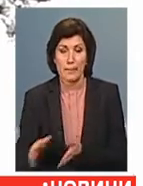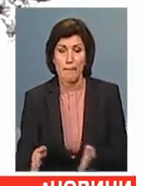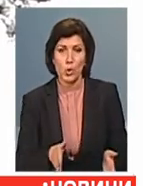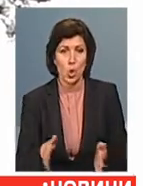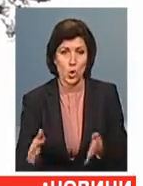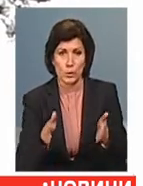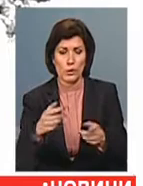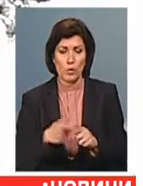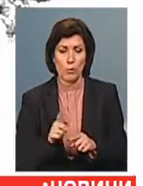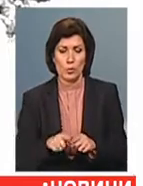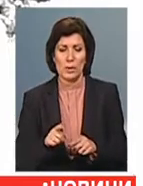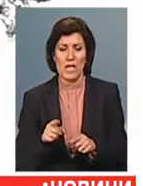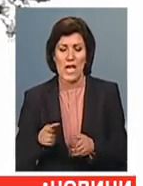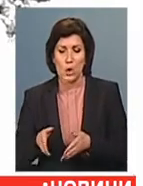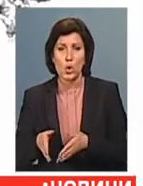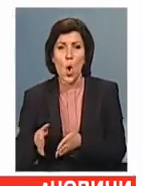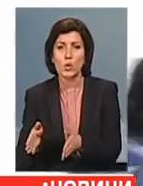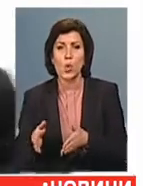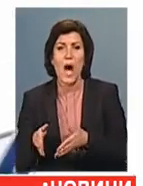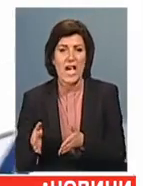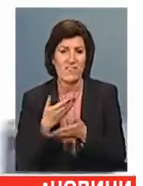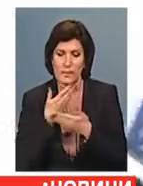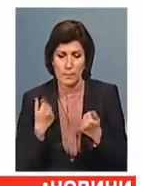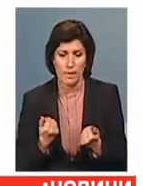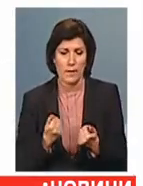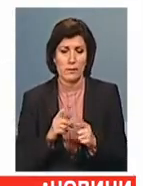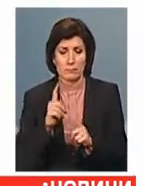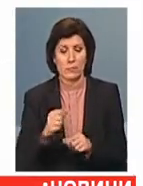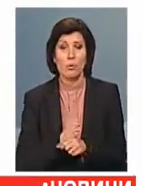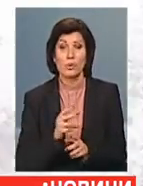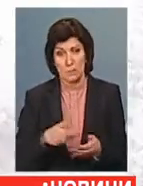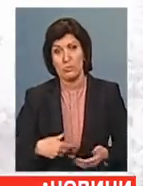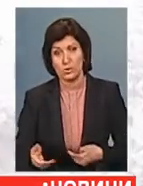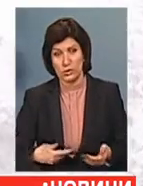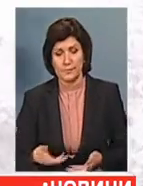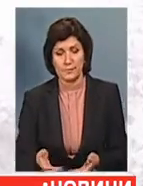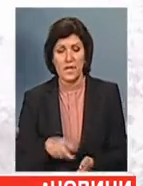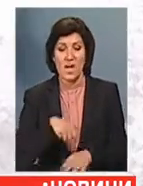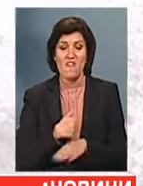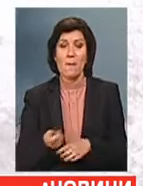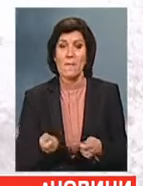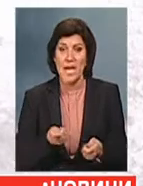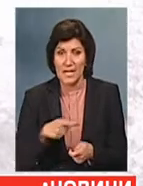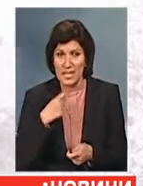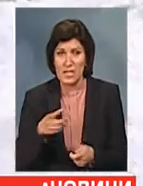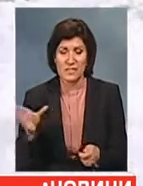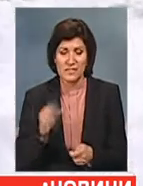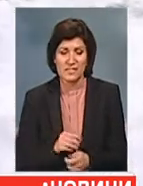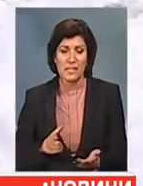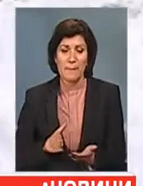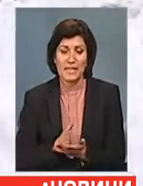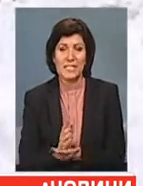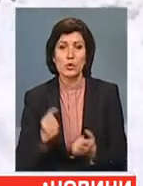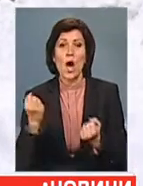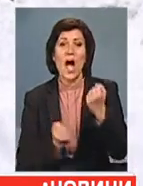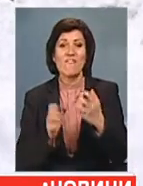дорозі, тому що тротуарів немає. Як добирались на роботу? Пішки, як всі. У мерії кажуть, усі під'їзди. Їзди до автопарків